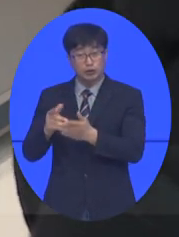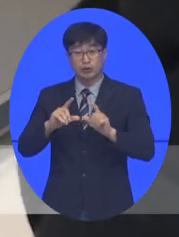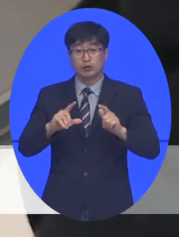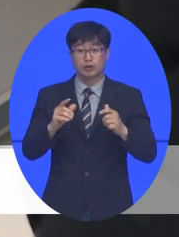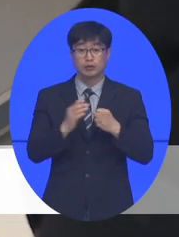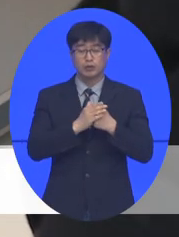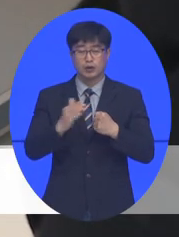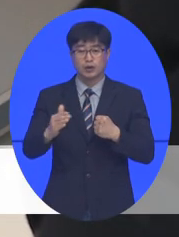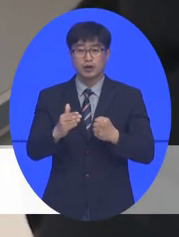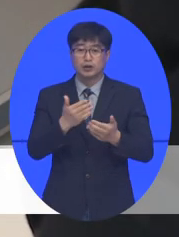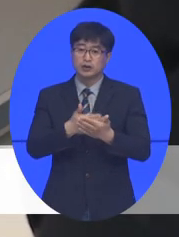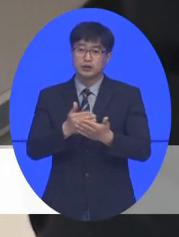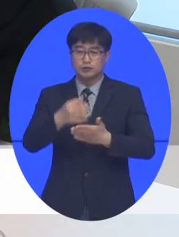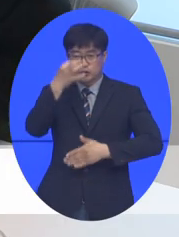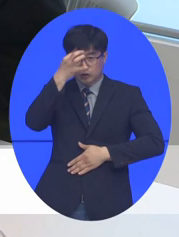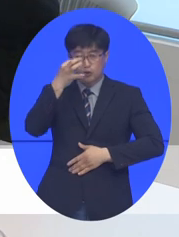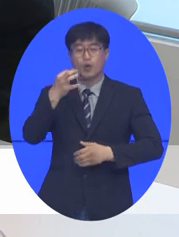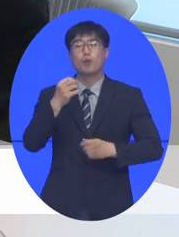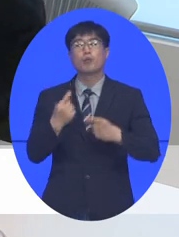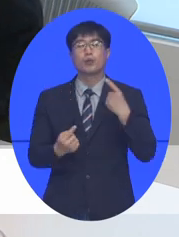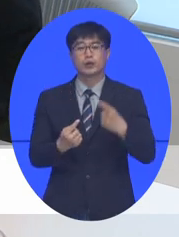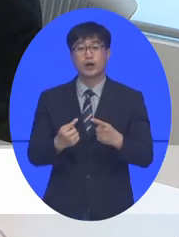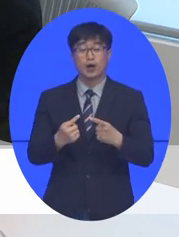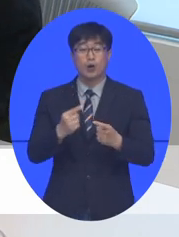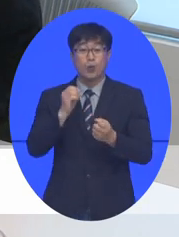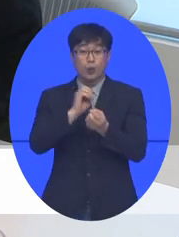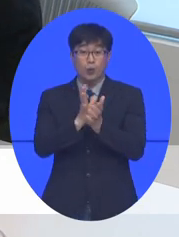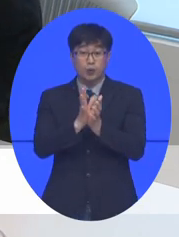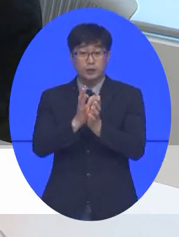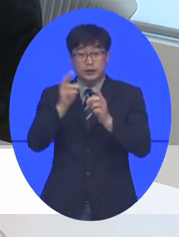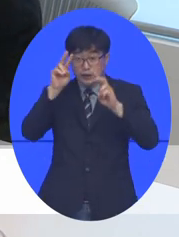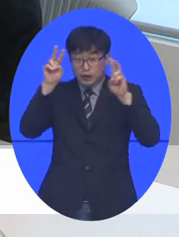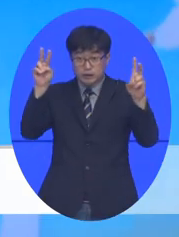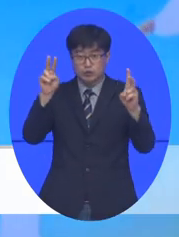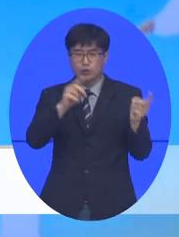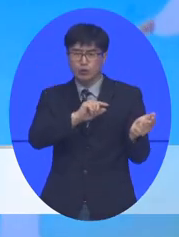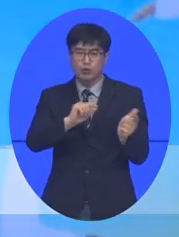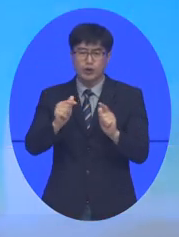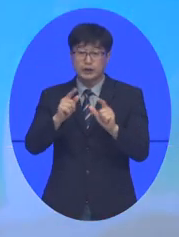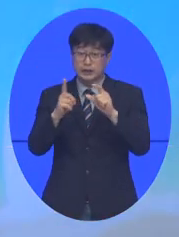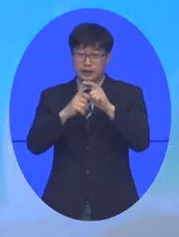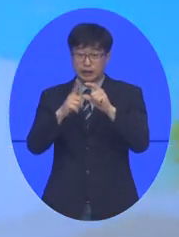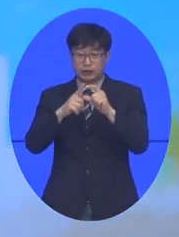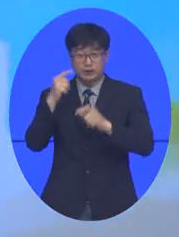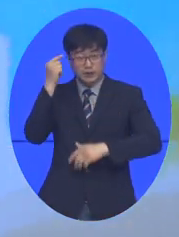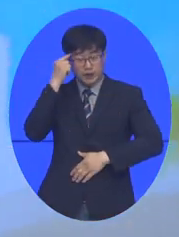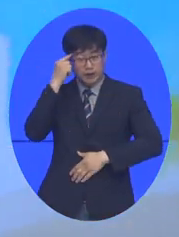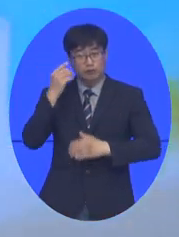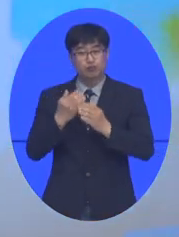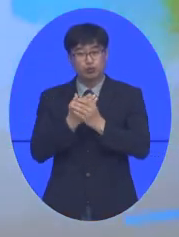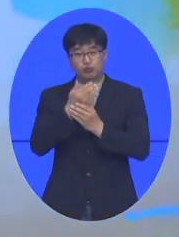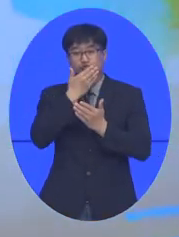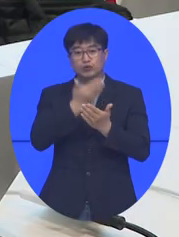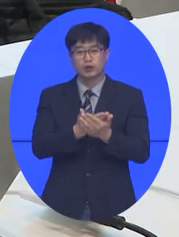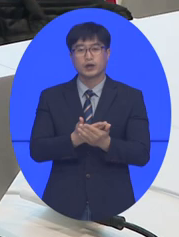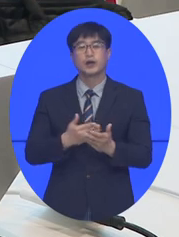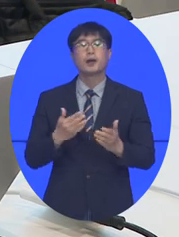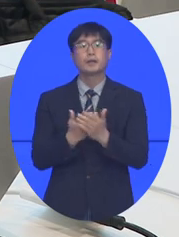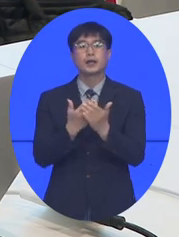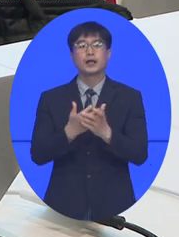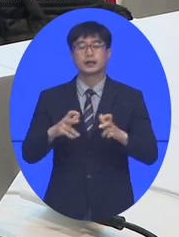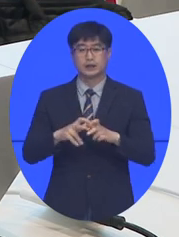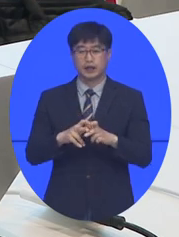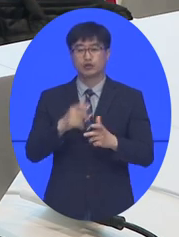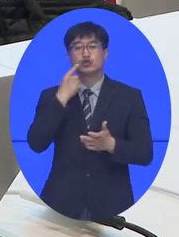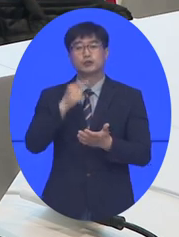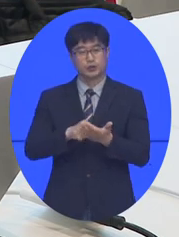아니기 때문에 그림 실력보다는 꽃이 핀 사슴 등 창의적인 단어를 생각해내는 것이 더 중요한데, 오히려